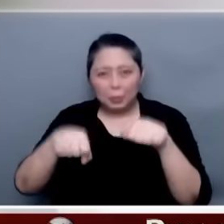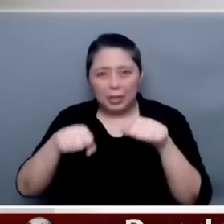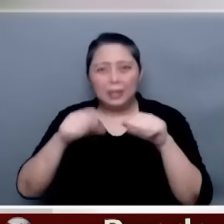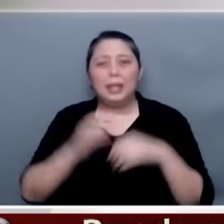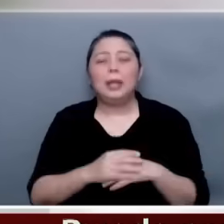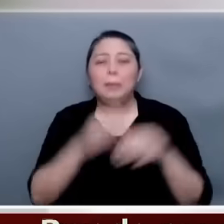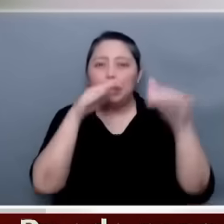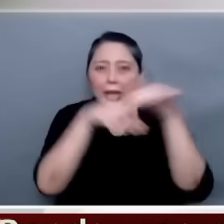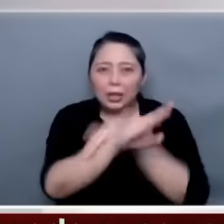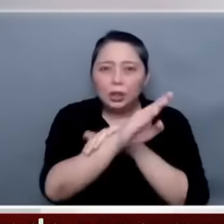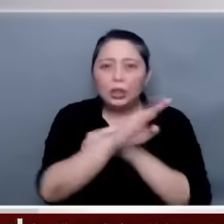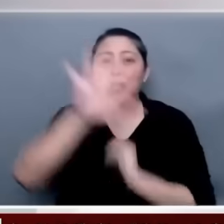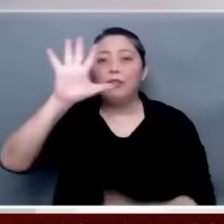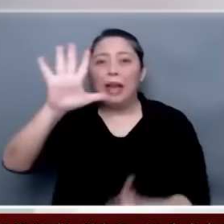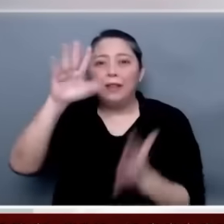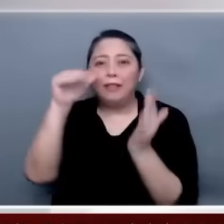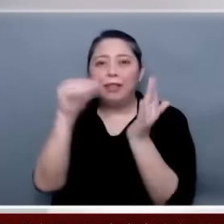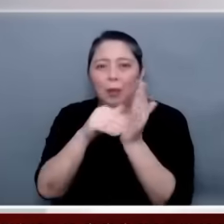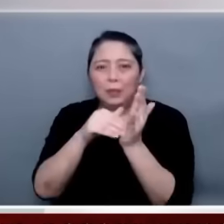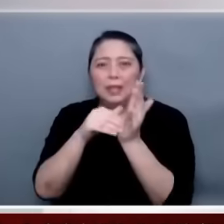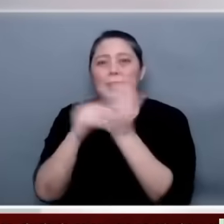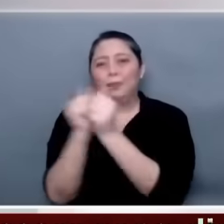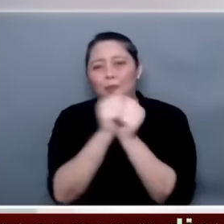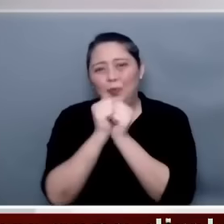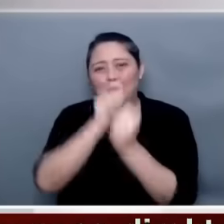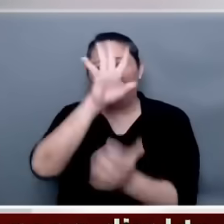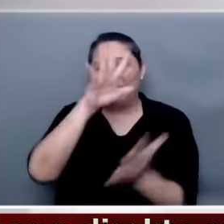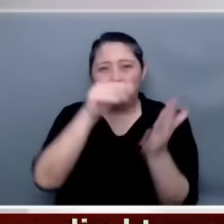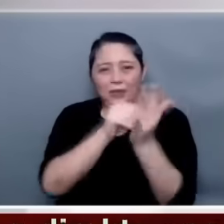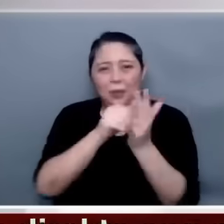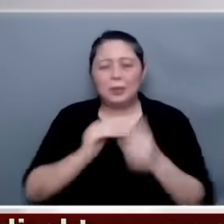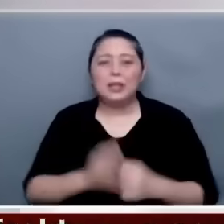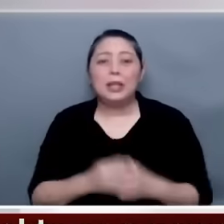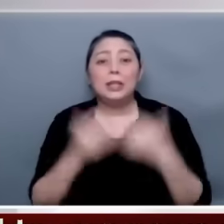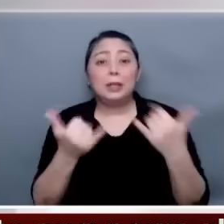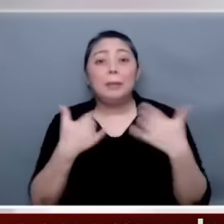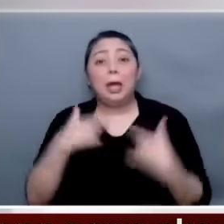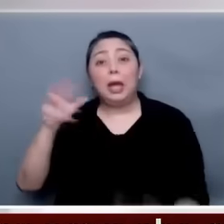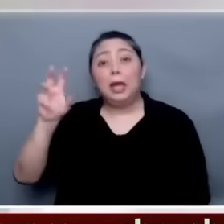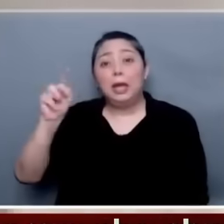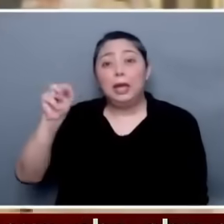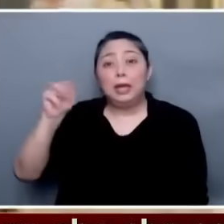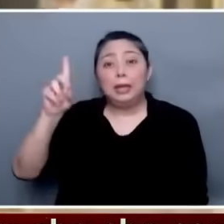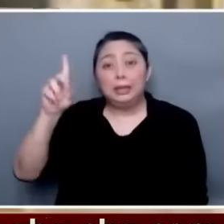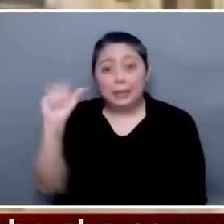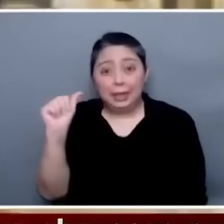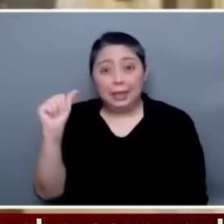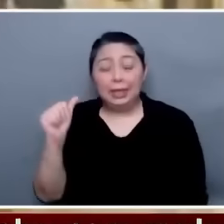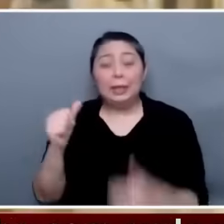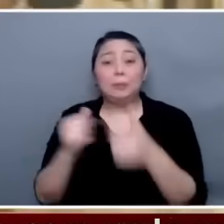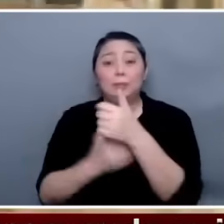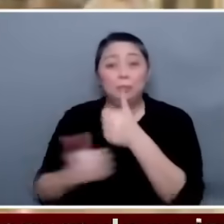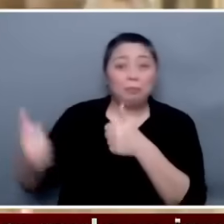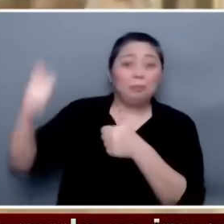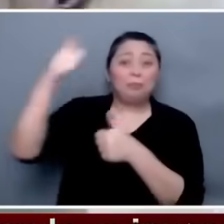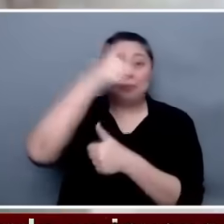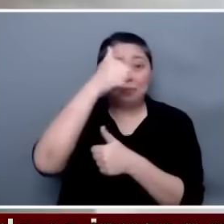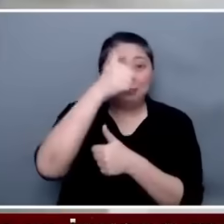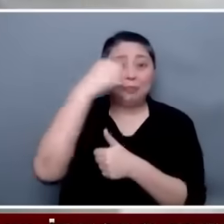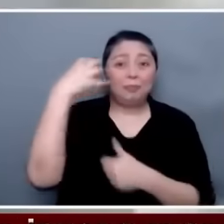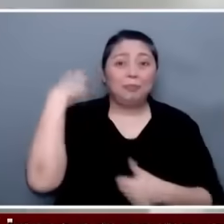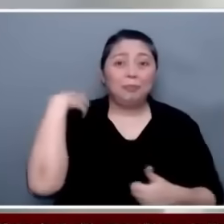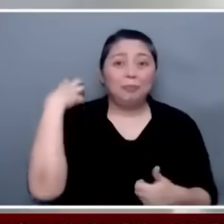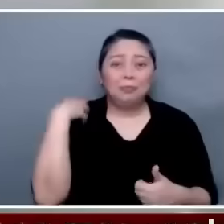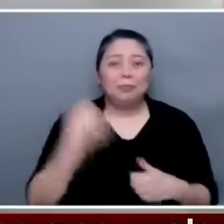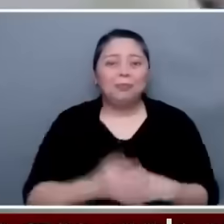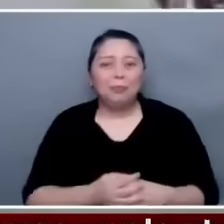ng sabay-sabay. Sa panayam ng teleradyo, sinabi ni MMDA Chairman Benhur Abalos na kinausap na niya ang mga mall